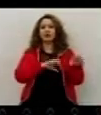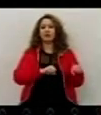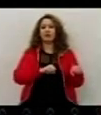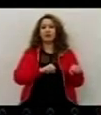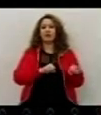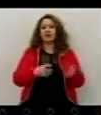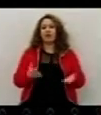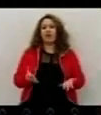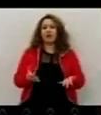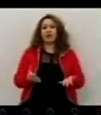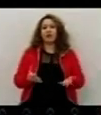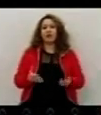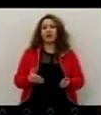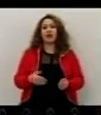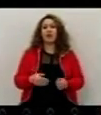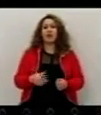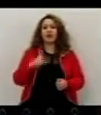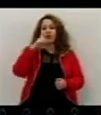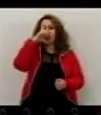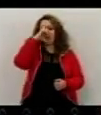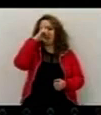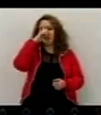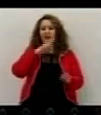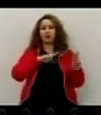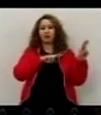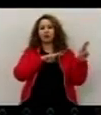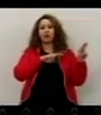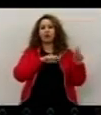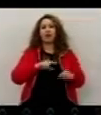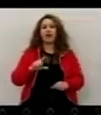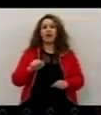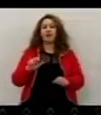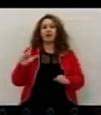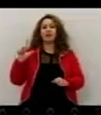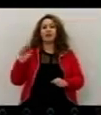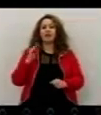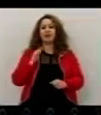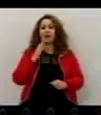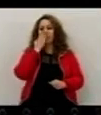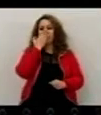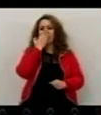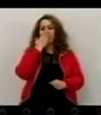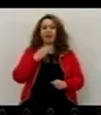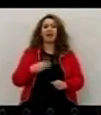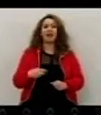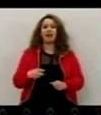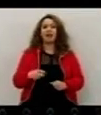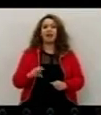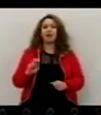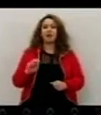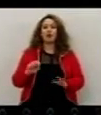إجلالا وإكبارا للشهداء مظاهرات 27 فبراير 1962 الذين